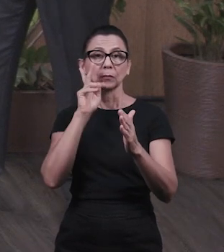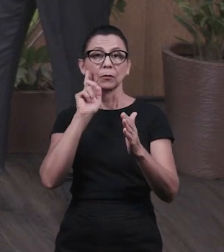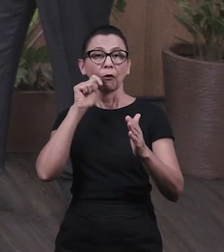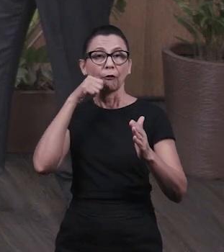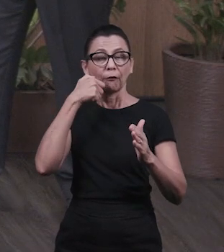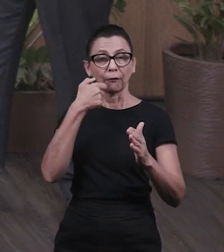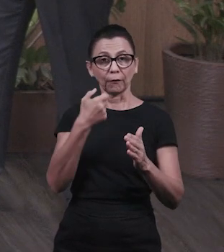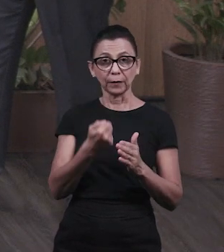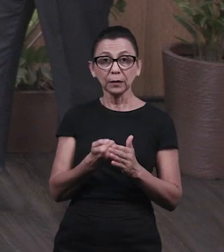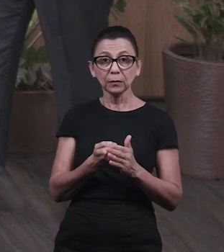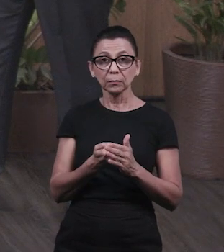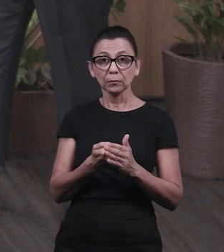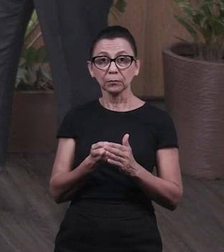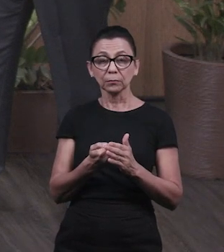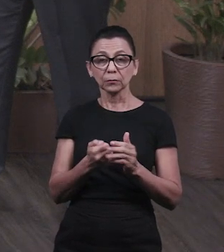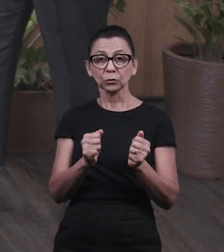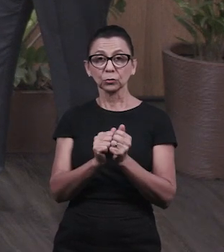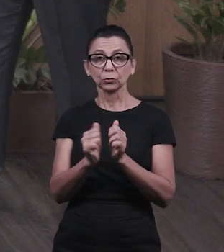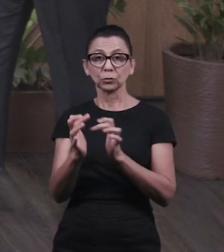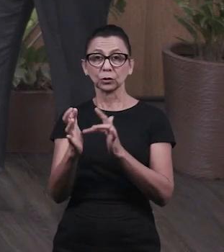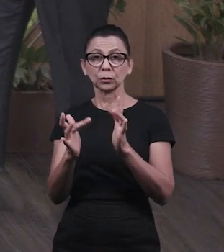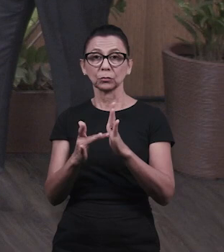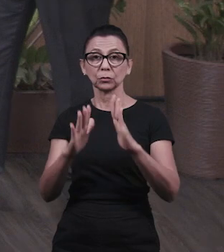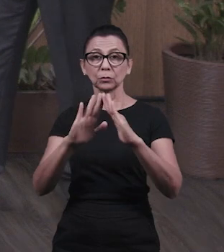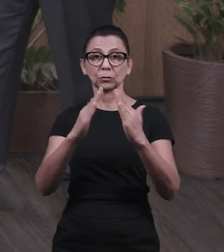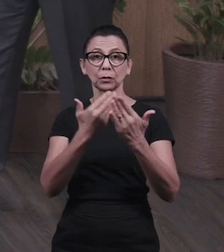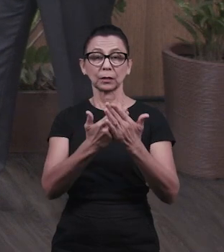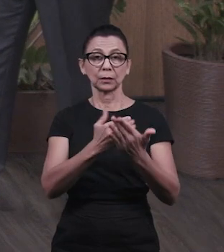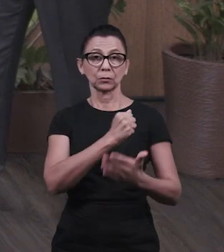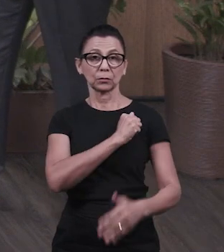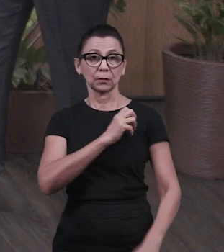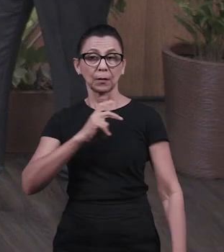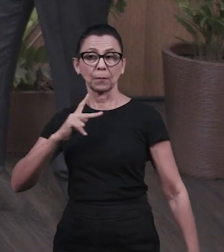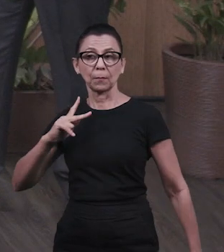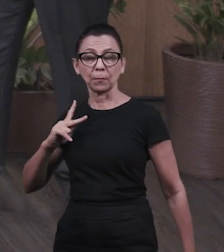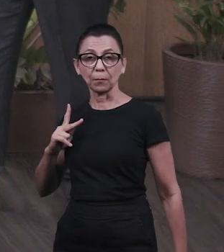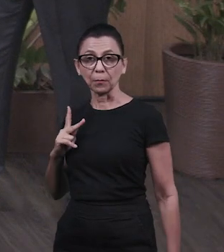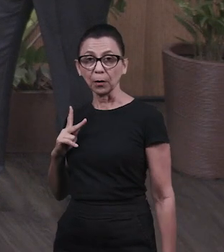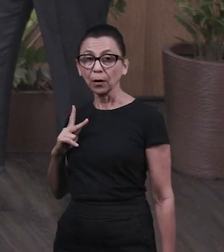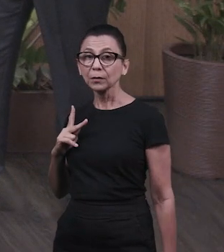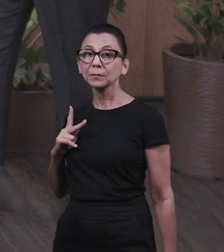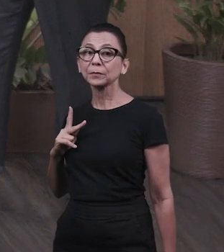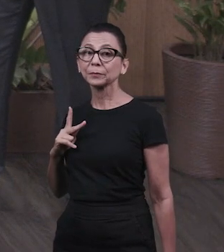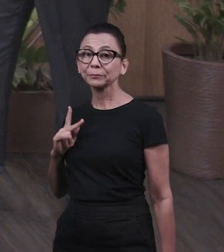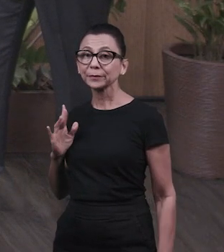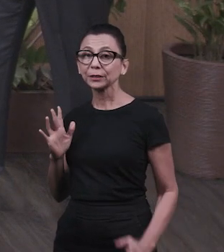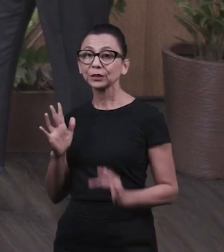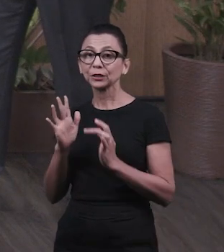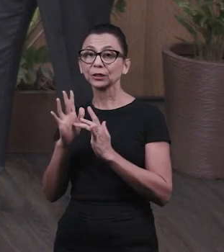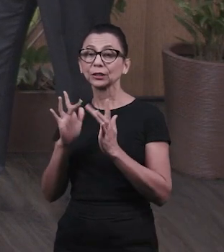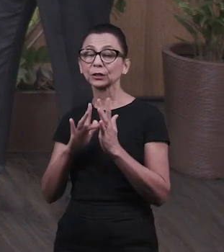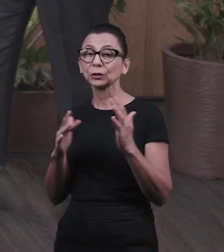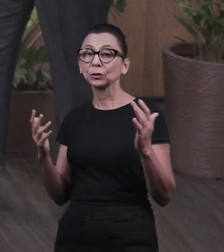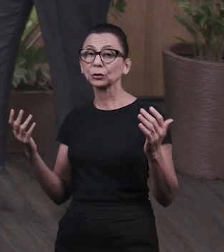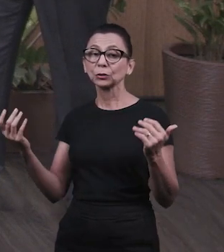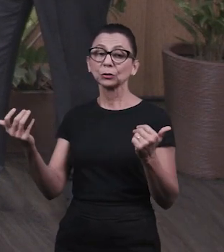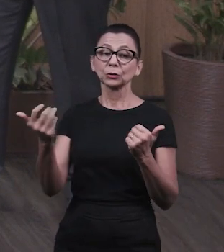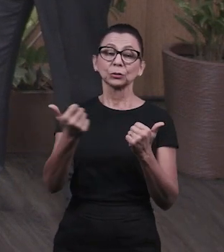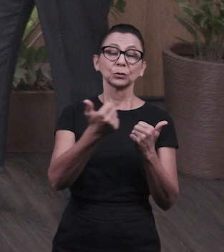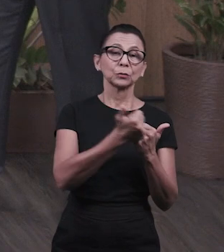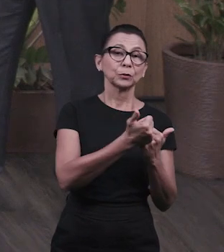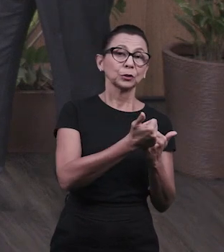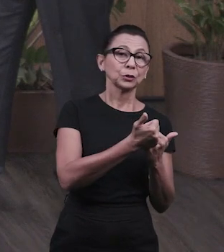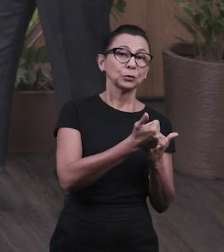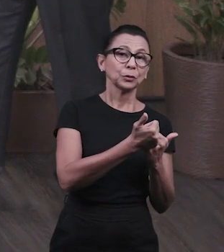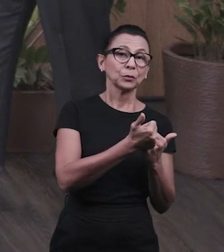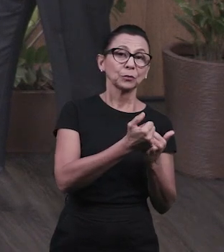своими учениками Пасху, Он заместил, Он обменял горькие